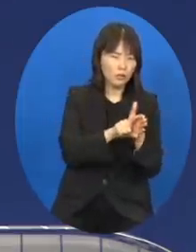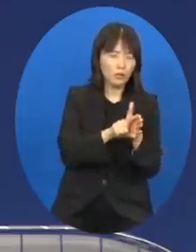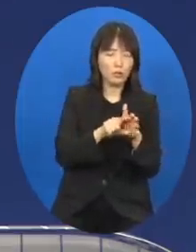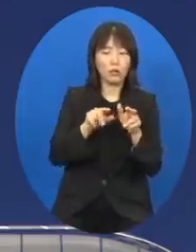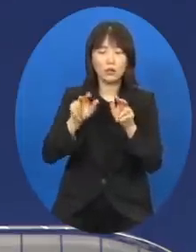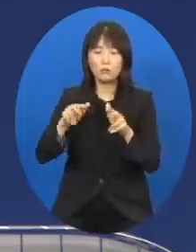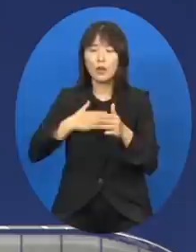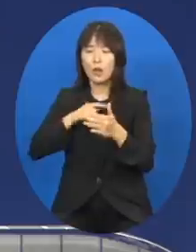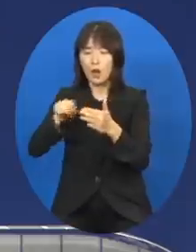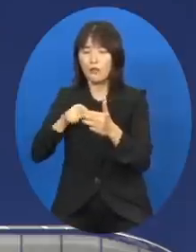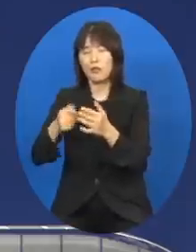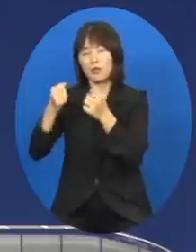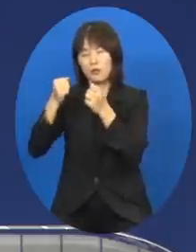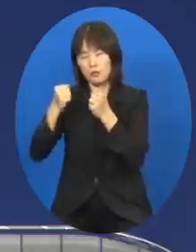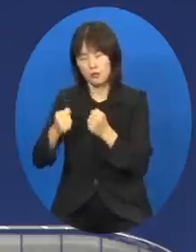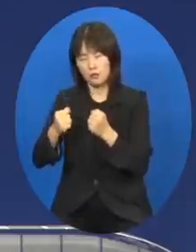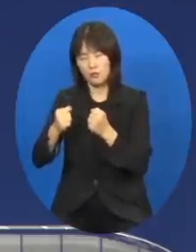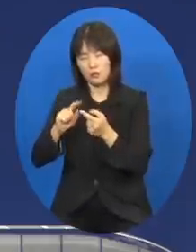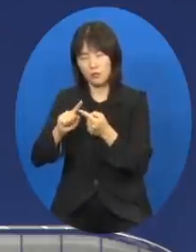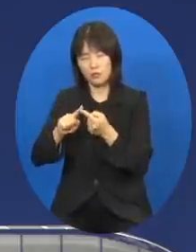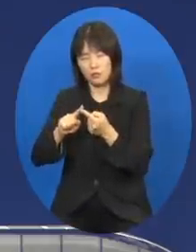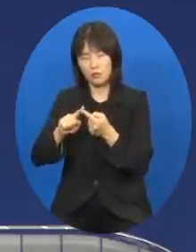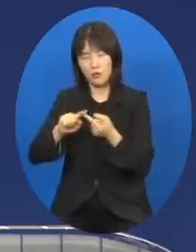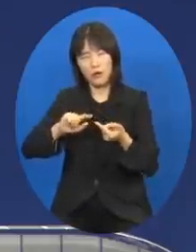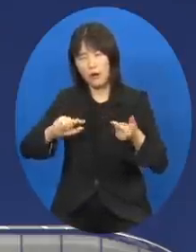계셔. 이건 완전히 다른 거예요.